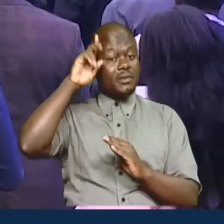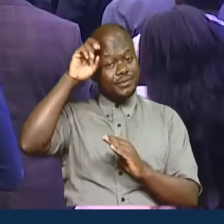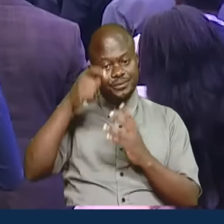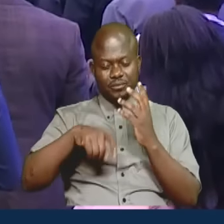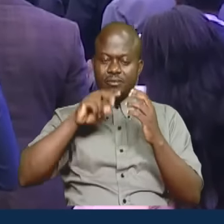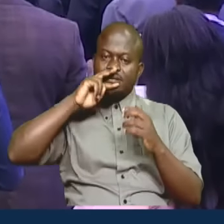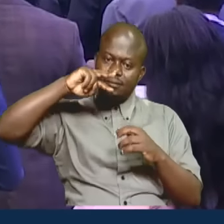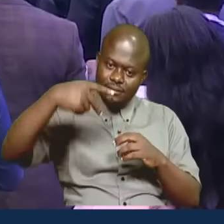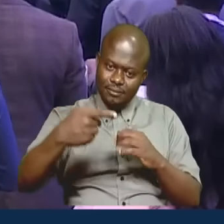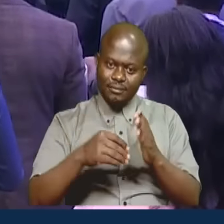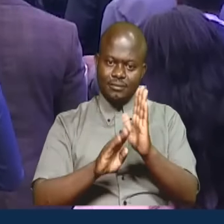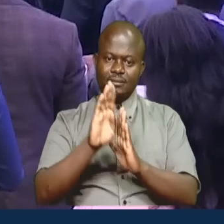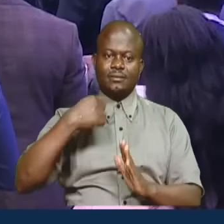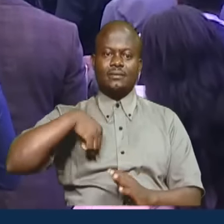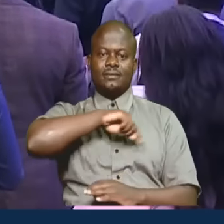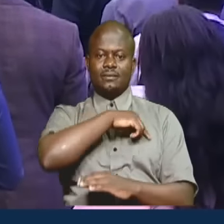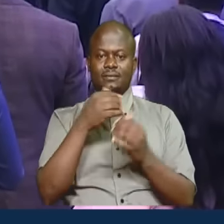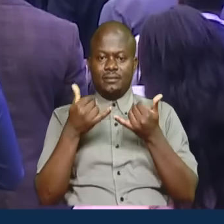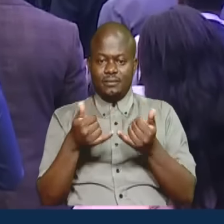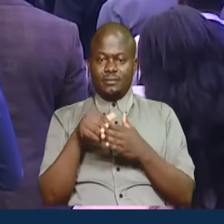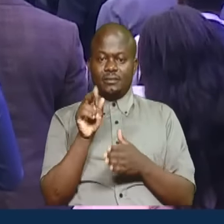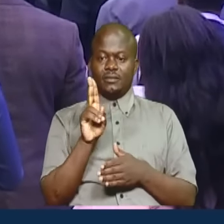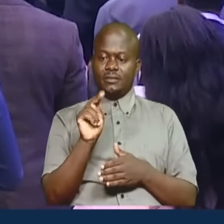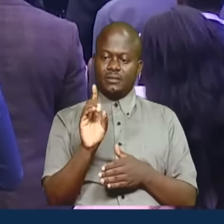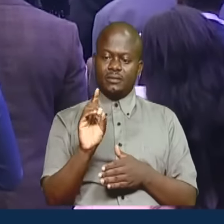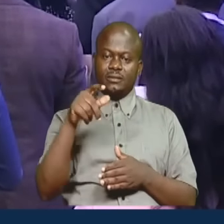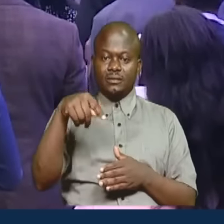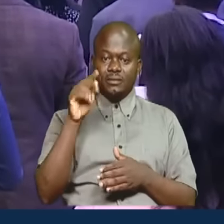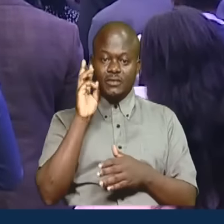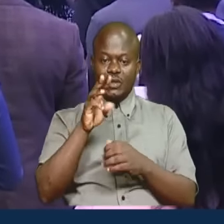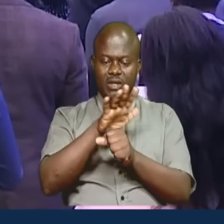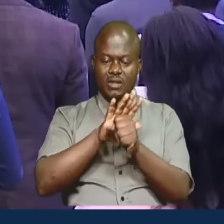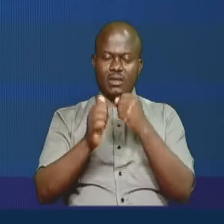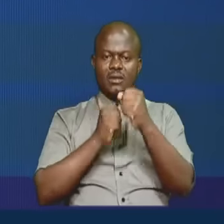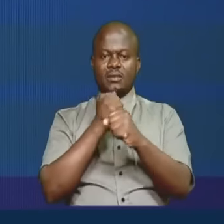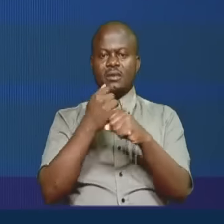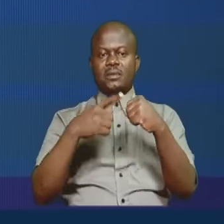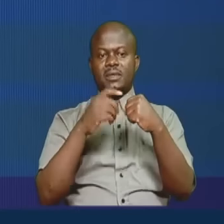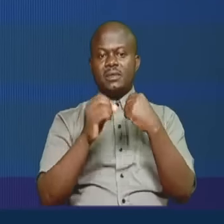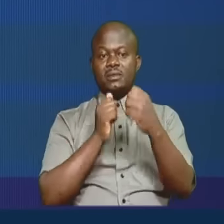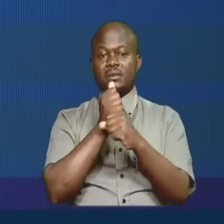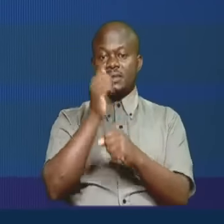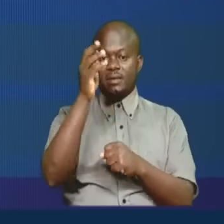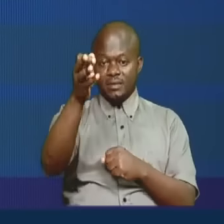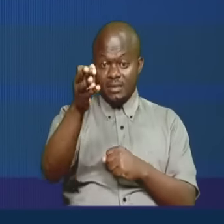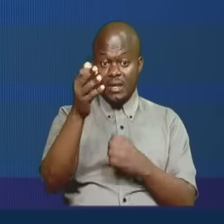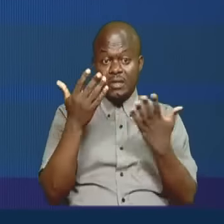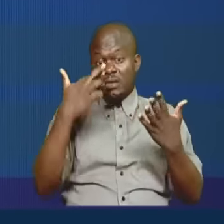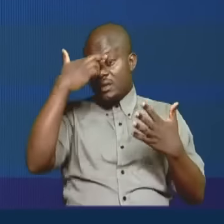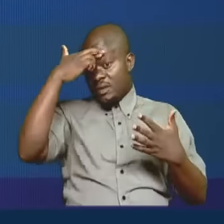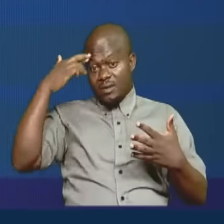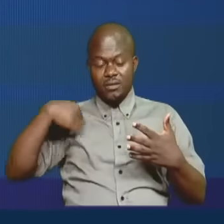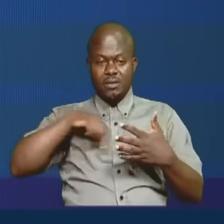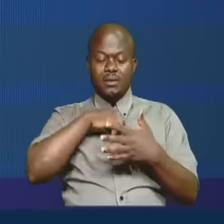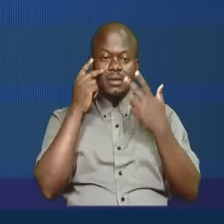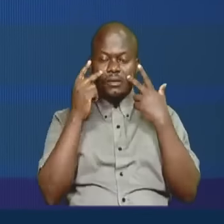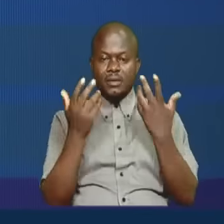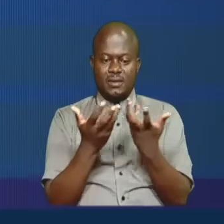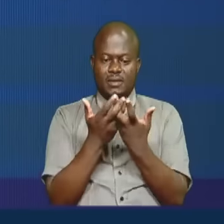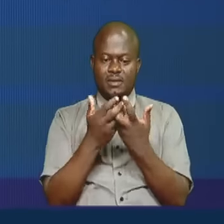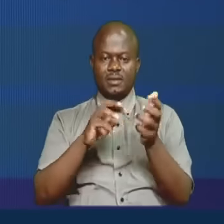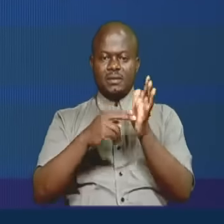ibisubizo by'iterambere ryacu. Nk'ubu UNDP iraza kuba yuzuza imyaka 60 umwaka utaha. Rero impamvu zadusanga twisanisha